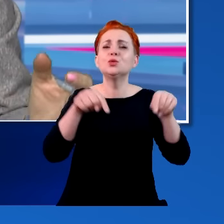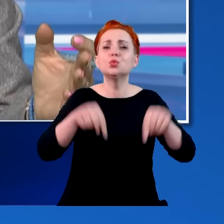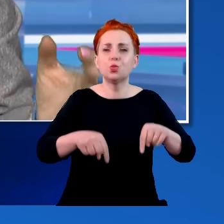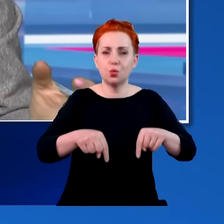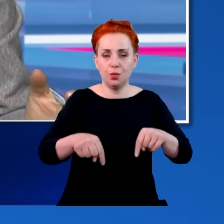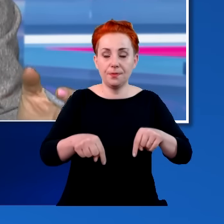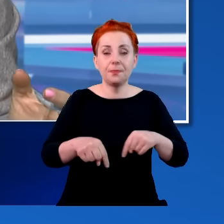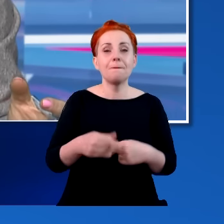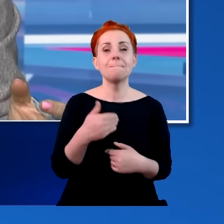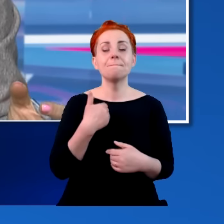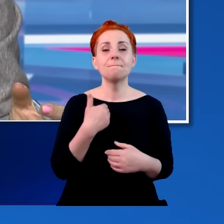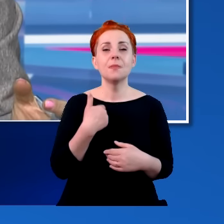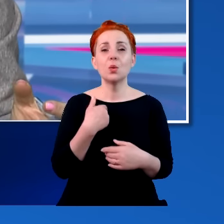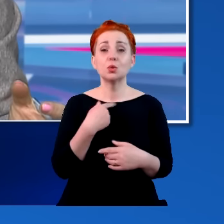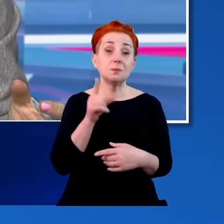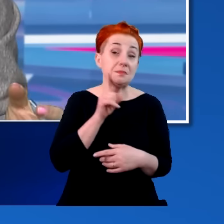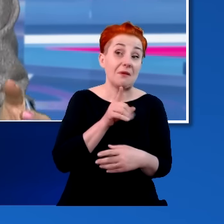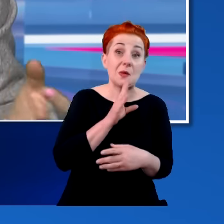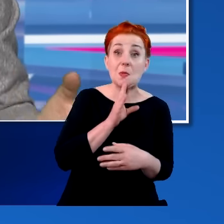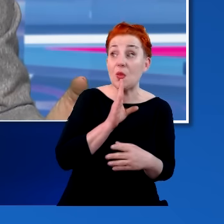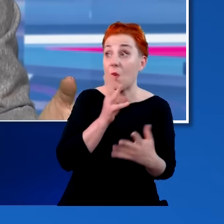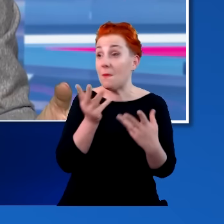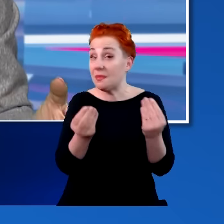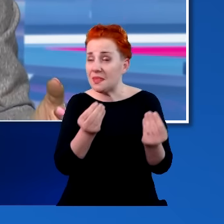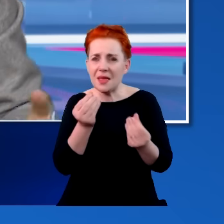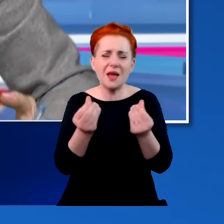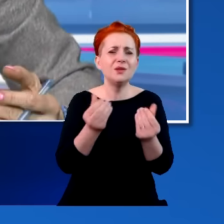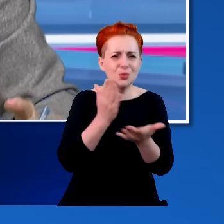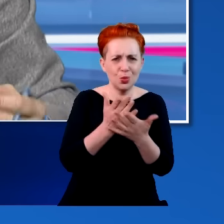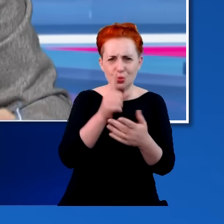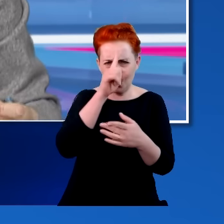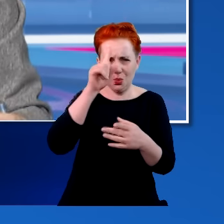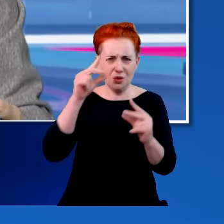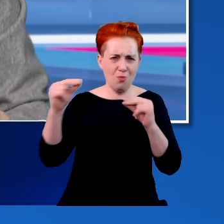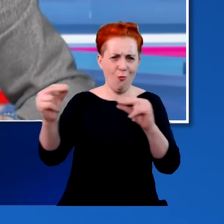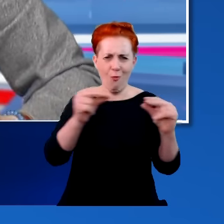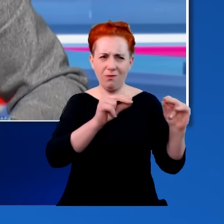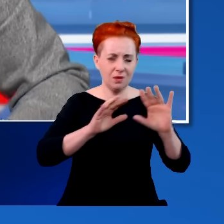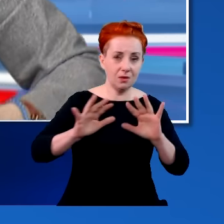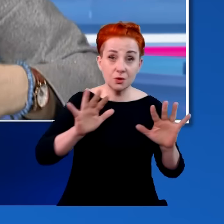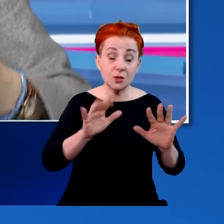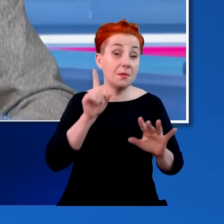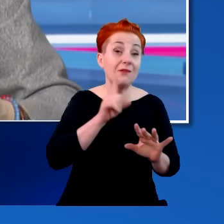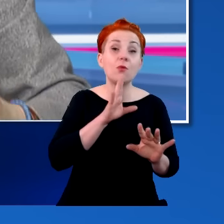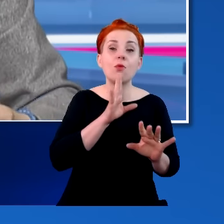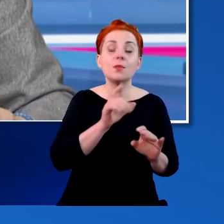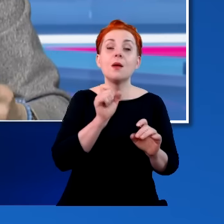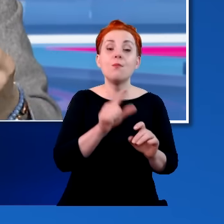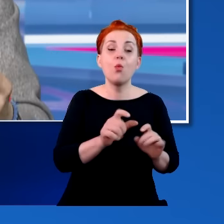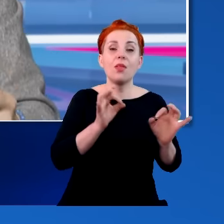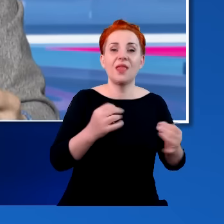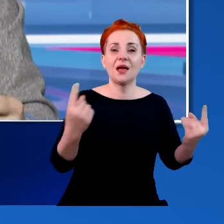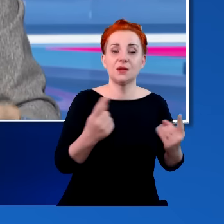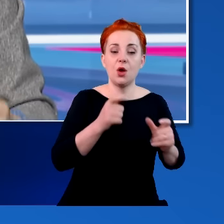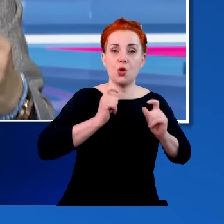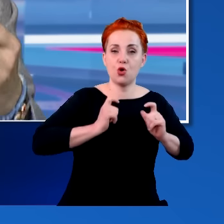takie przypuszczenie, wyrażane już publicznie, że mamy do czynienia, albo inaczej, rolnicy mają do czynienia,